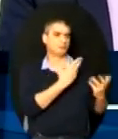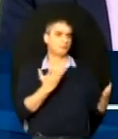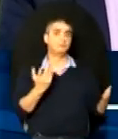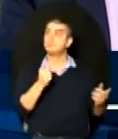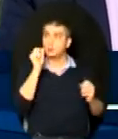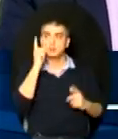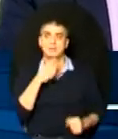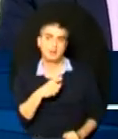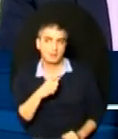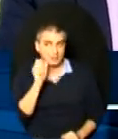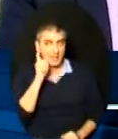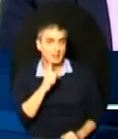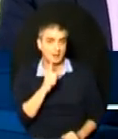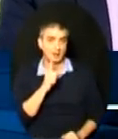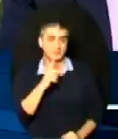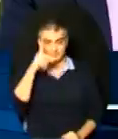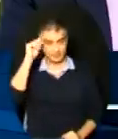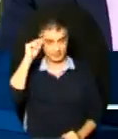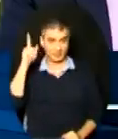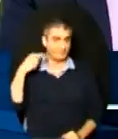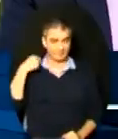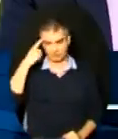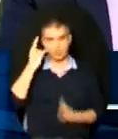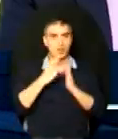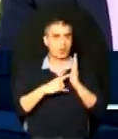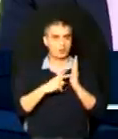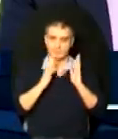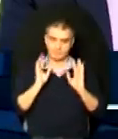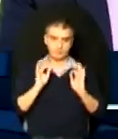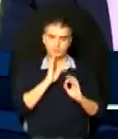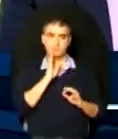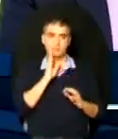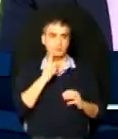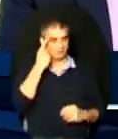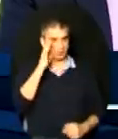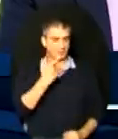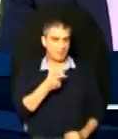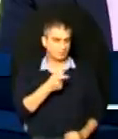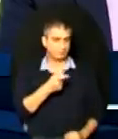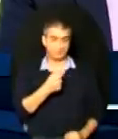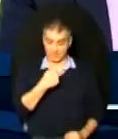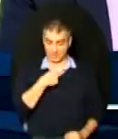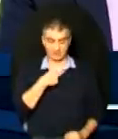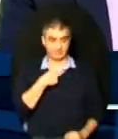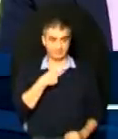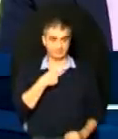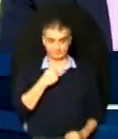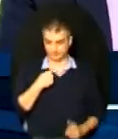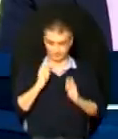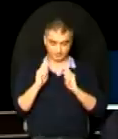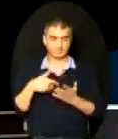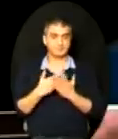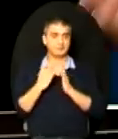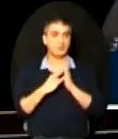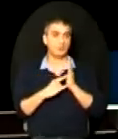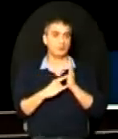אז תתפלא, אבל תתפלא. בתל אביב, אני יודע שהחוק הזה ממש ממש בעייתי, אבל אתה יודע מה העניין? העניין הוא שאני, כזה שהגיש את הצעת